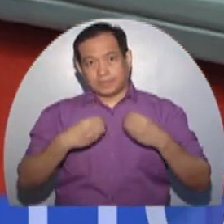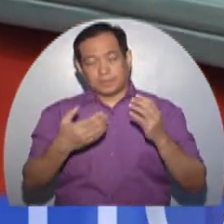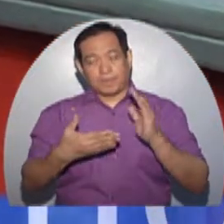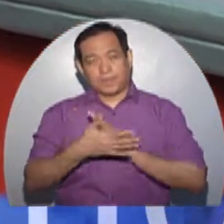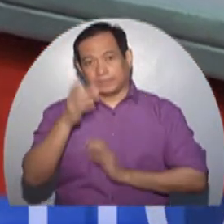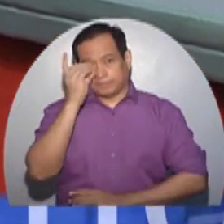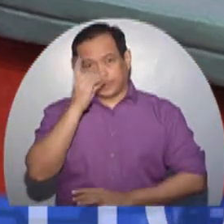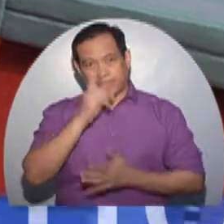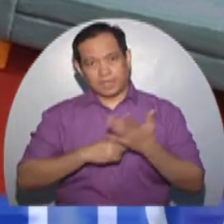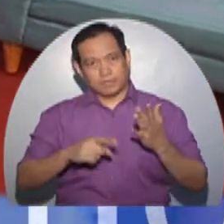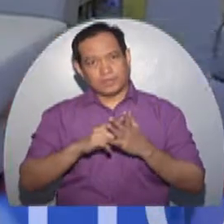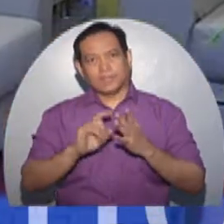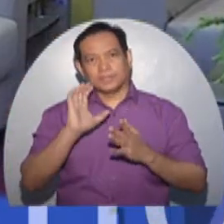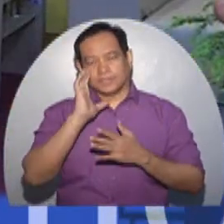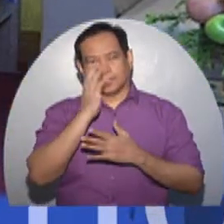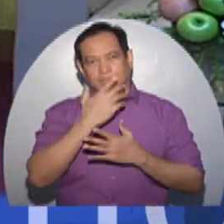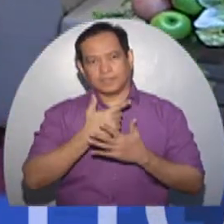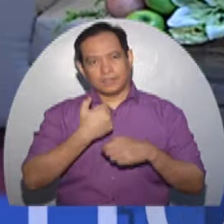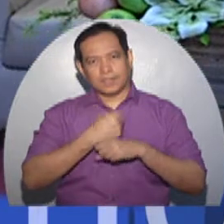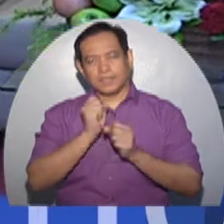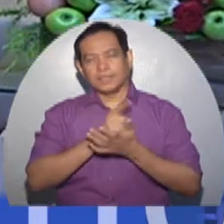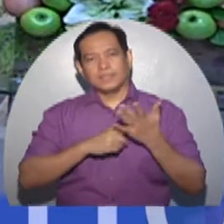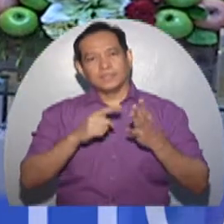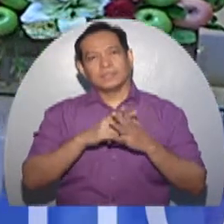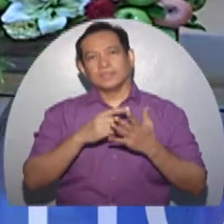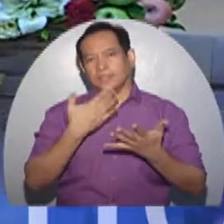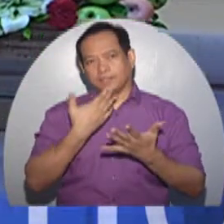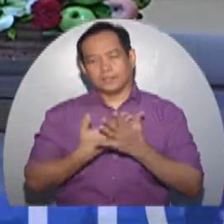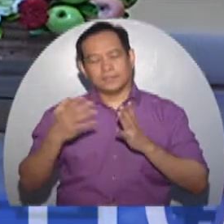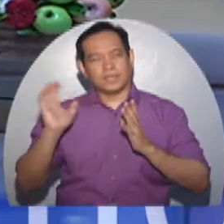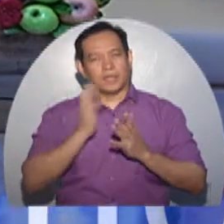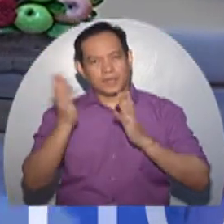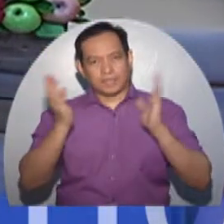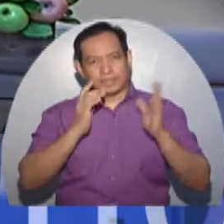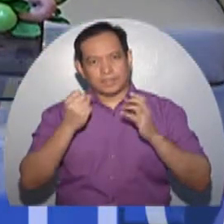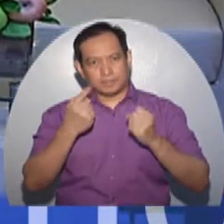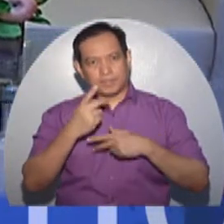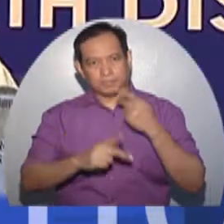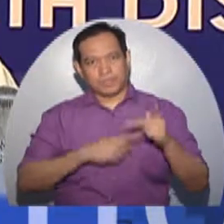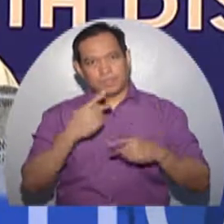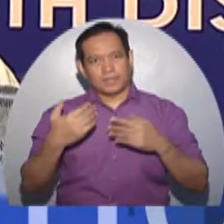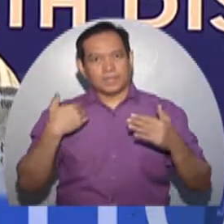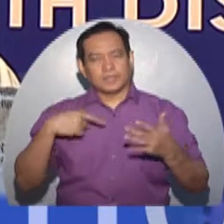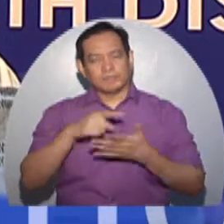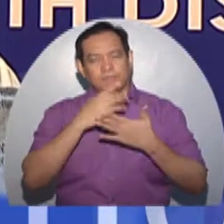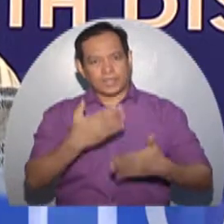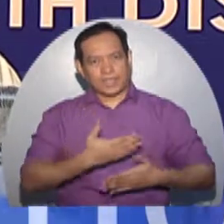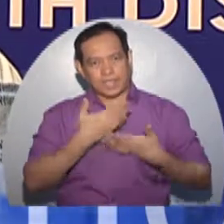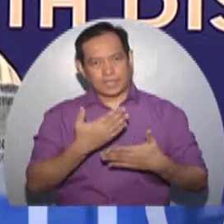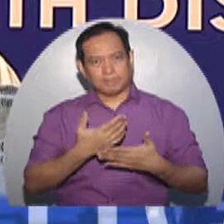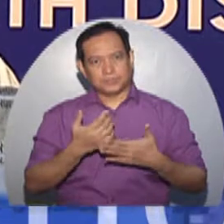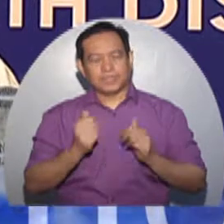i-re-render namin. So dapat po, gagandahan po namin yung aming magiging services at marami pong masasayahan ng mga constituents po